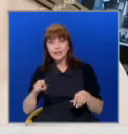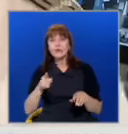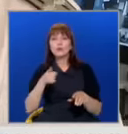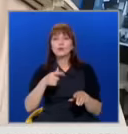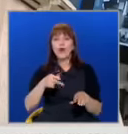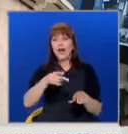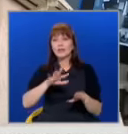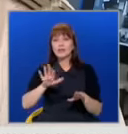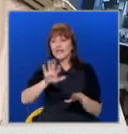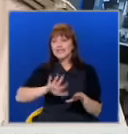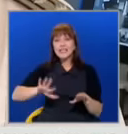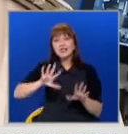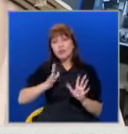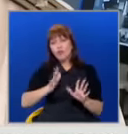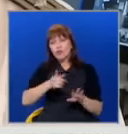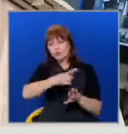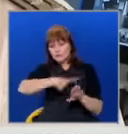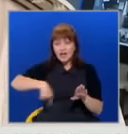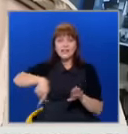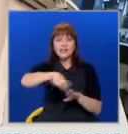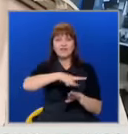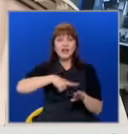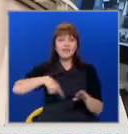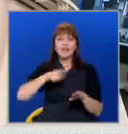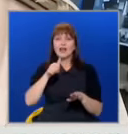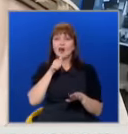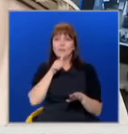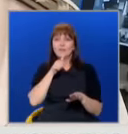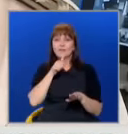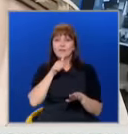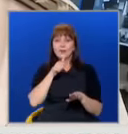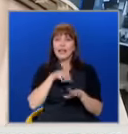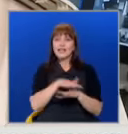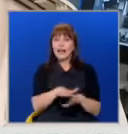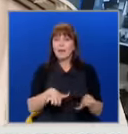циркулацията сезонната на морските води. Срещайки се,